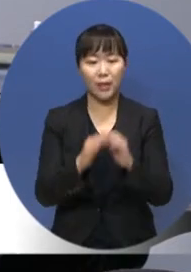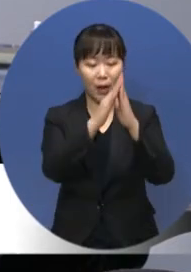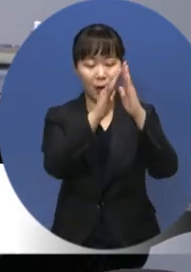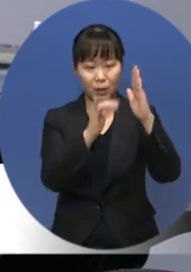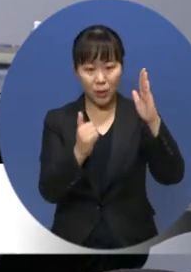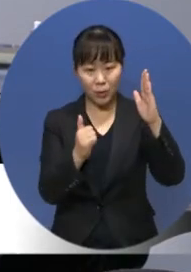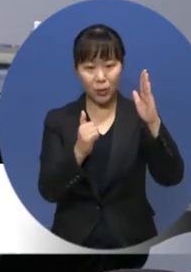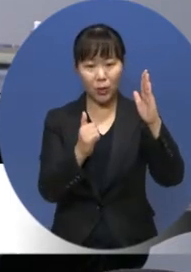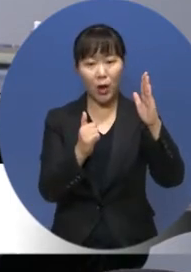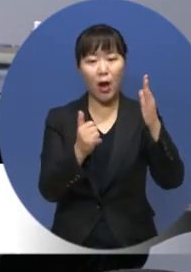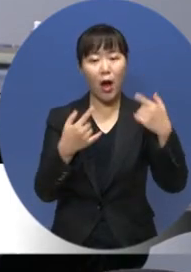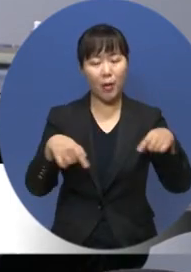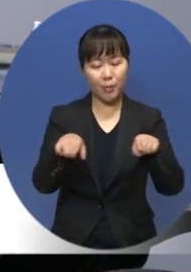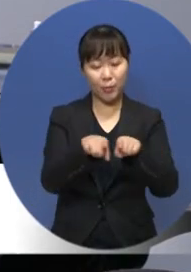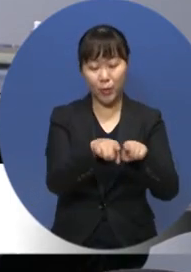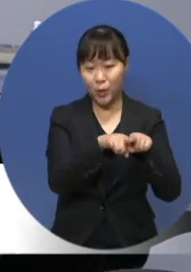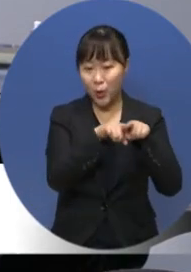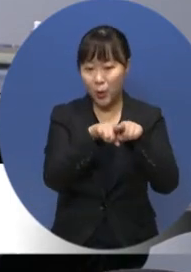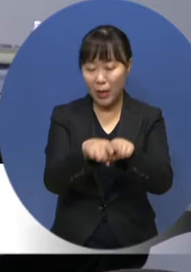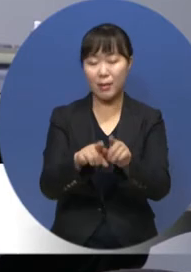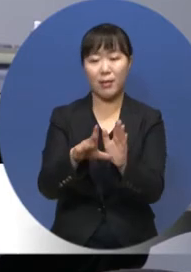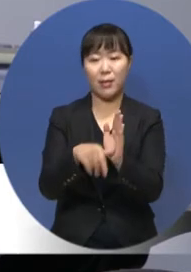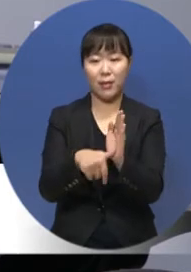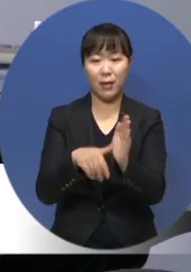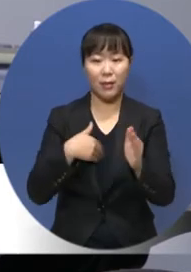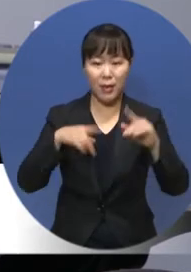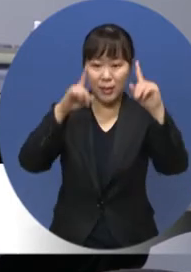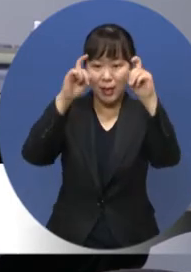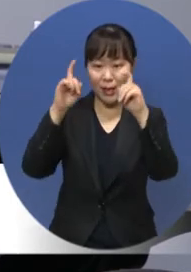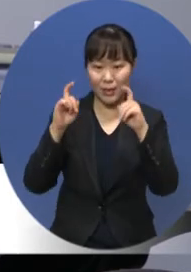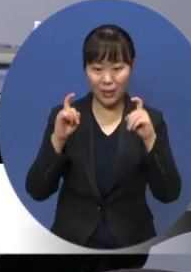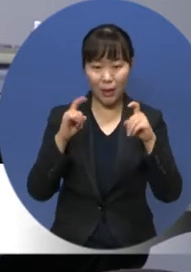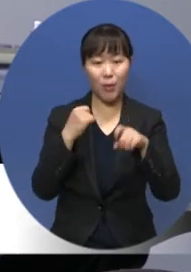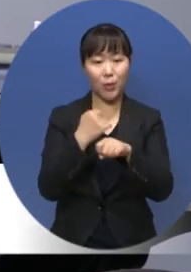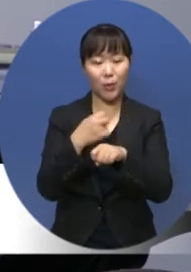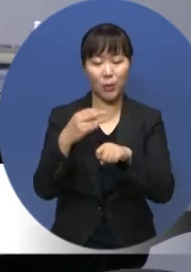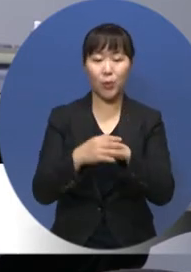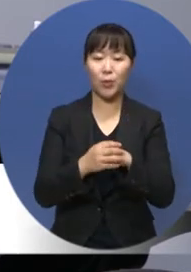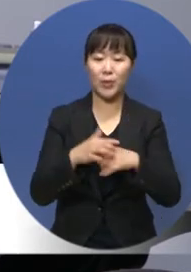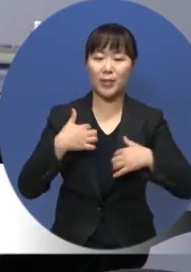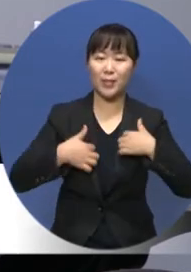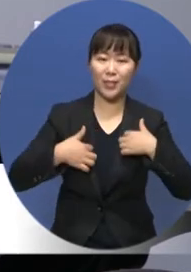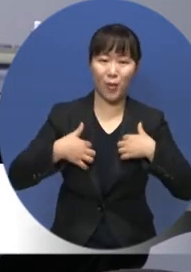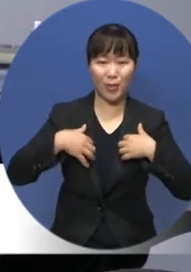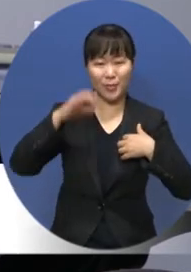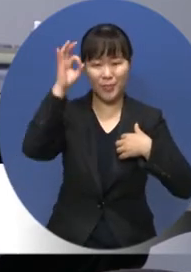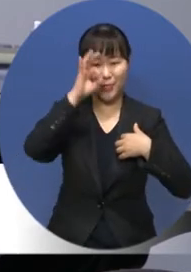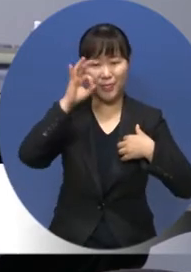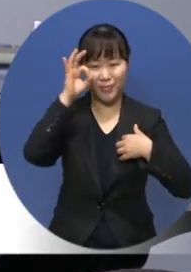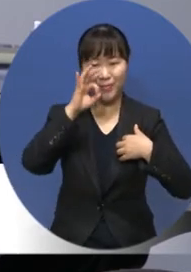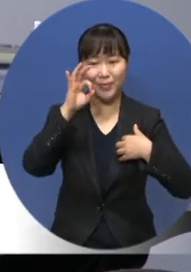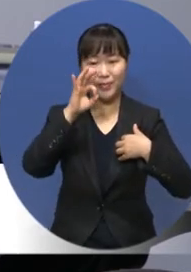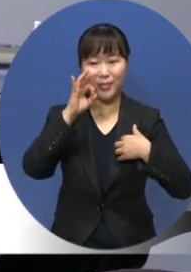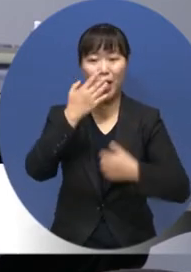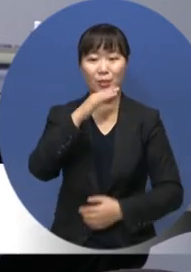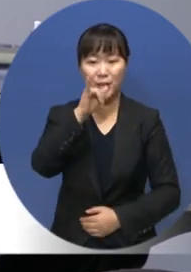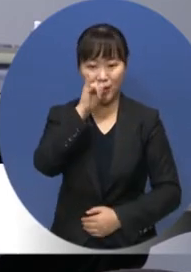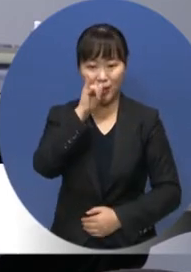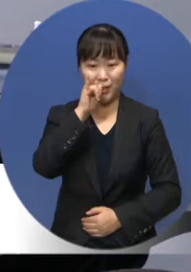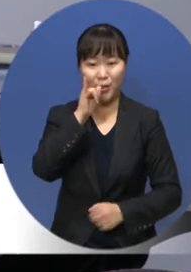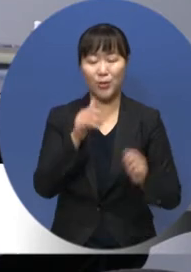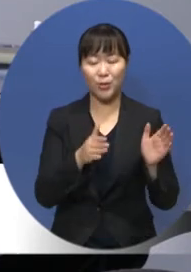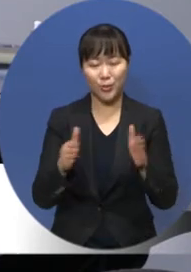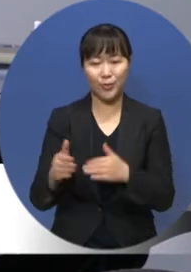어떤 자기가 가족들과 함께 왔을 때 이렇게 사진도 찍고 어떤 즐길 거리를 조금 더 찾아볼 수 있는 그런